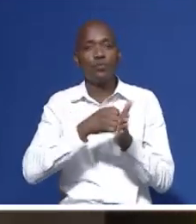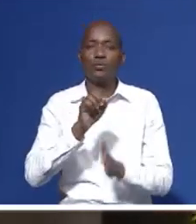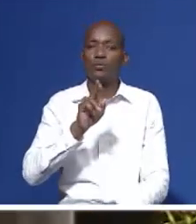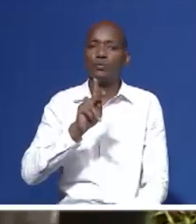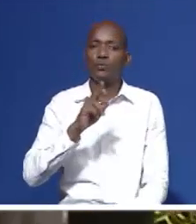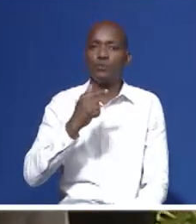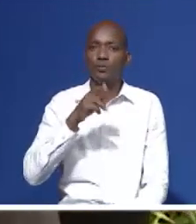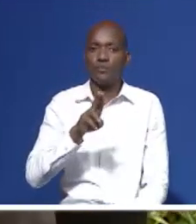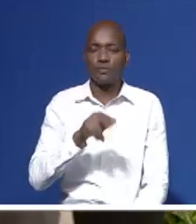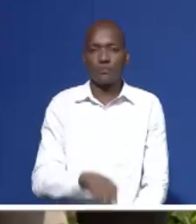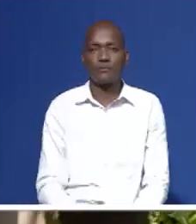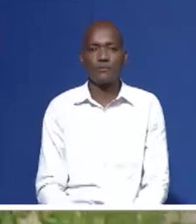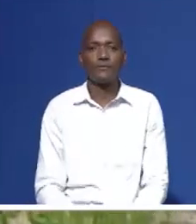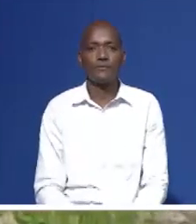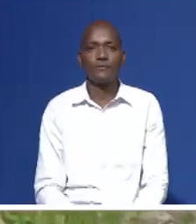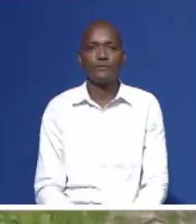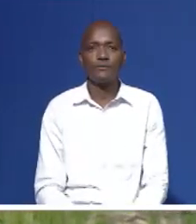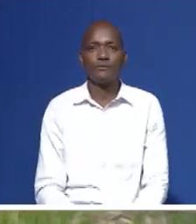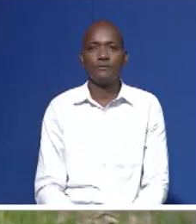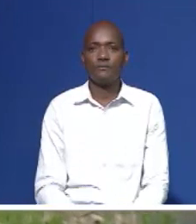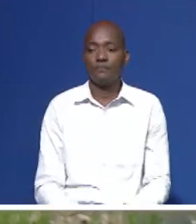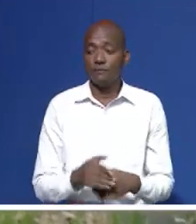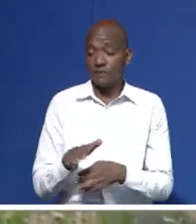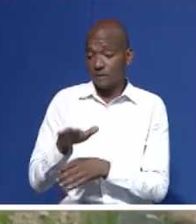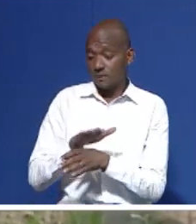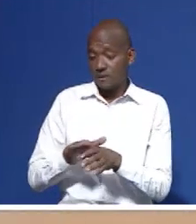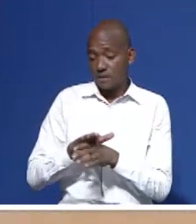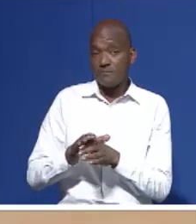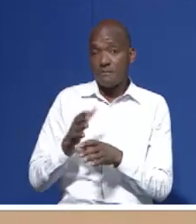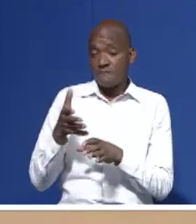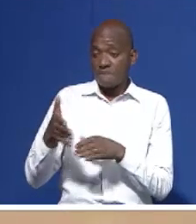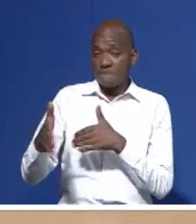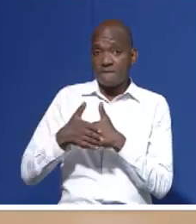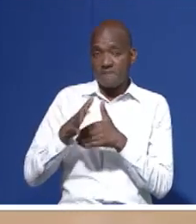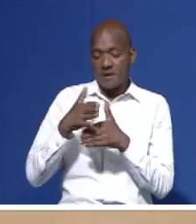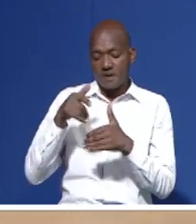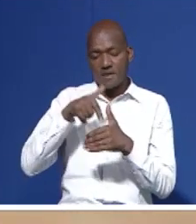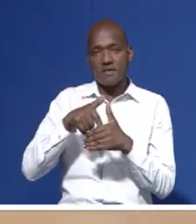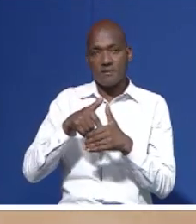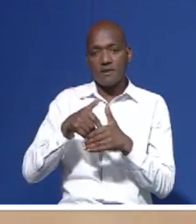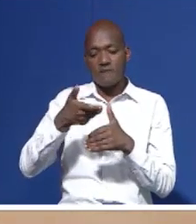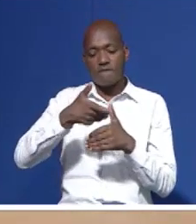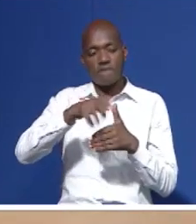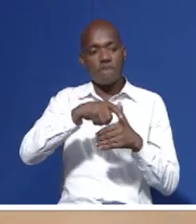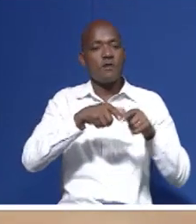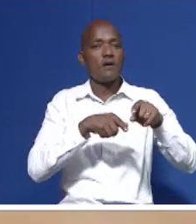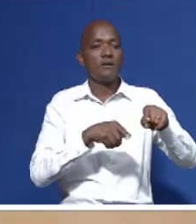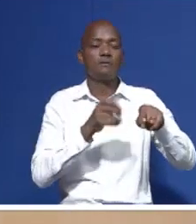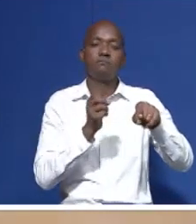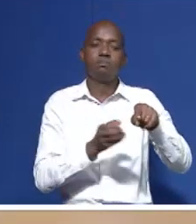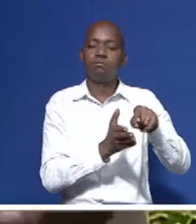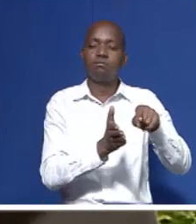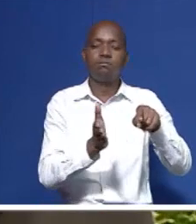ya kupitisha mfereji. Mfereji unapita unaelekea huko. Baada ya ukishafunga maji hapa nafungulia pale yanaelekea kwenye mfereji.